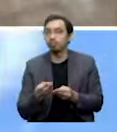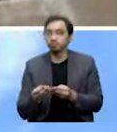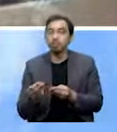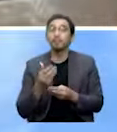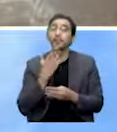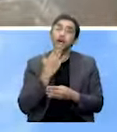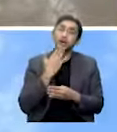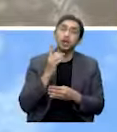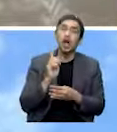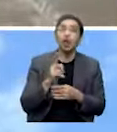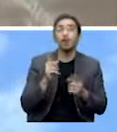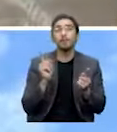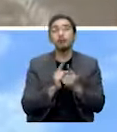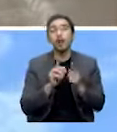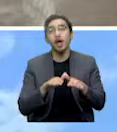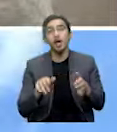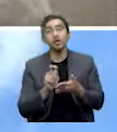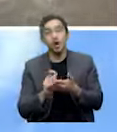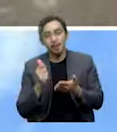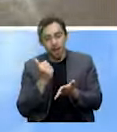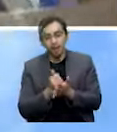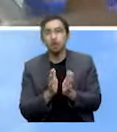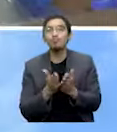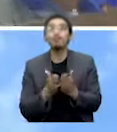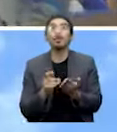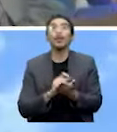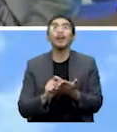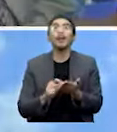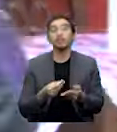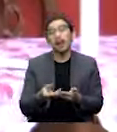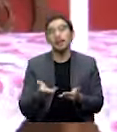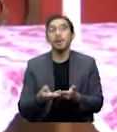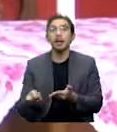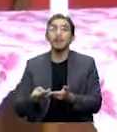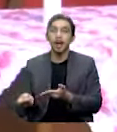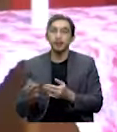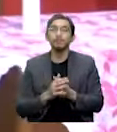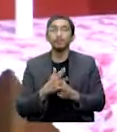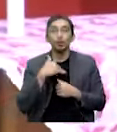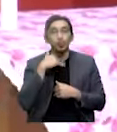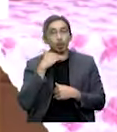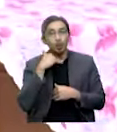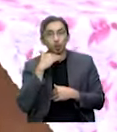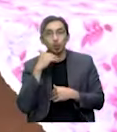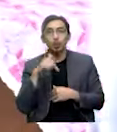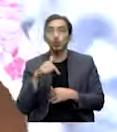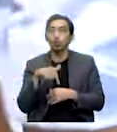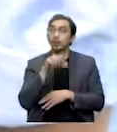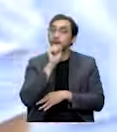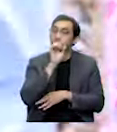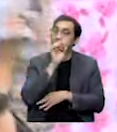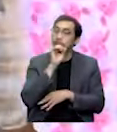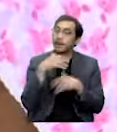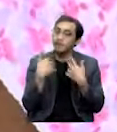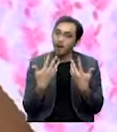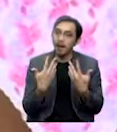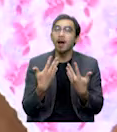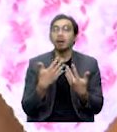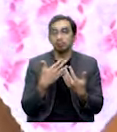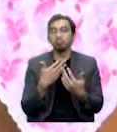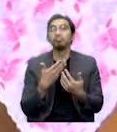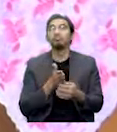ya. Dan kita akan sama-sama menunggu statement apa nantinya yang akan diberikan oleh Gibran usai melakukan peninjauan, yang mana rencananya memang akan